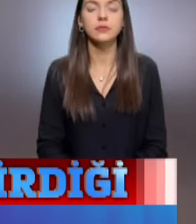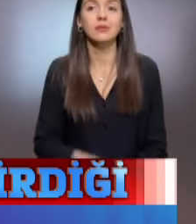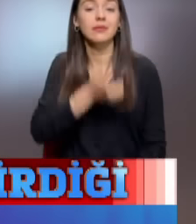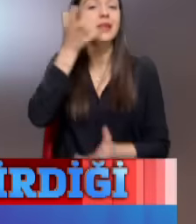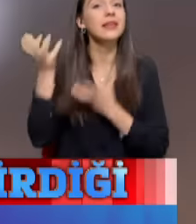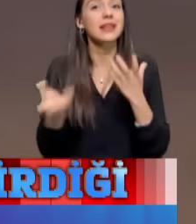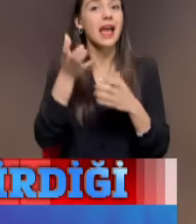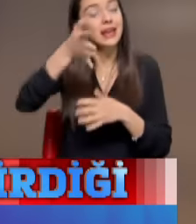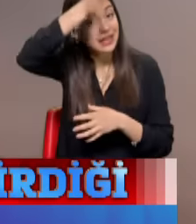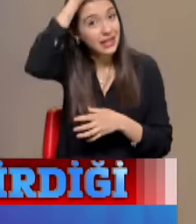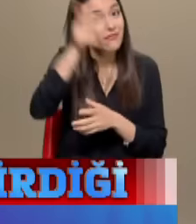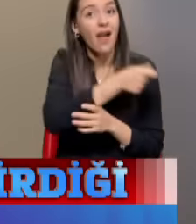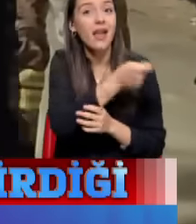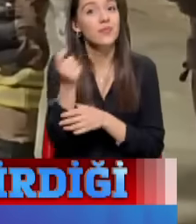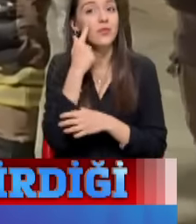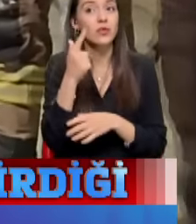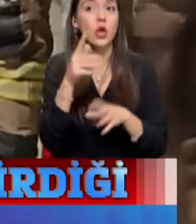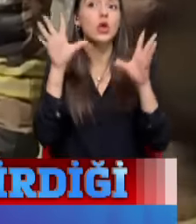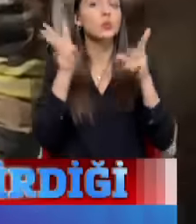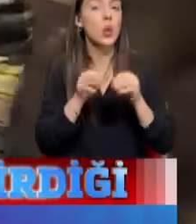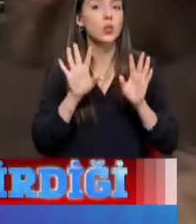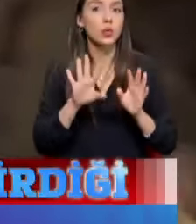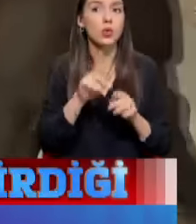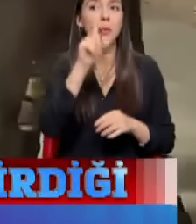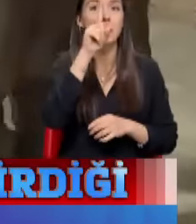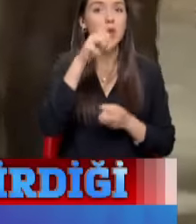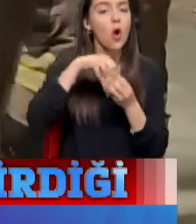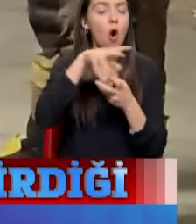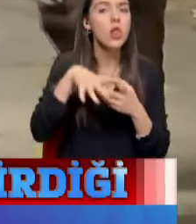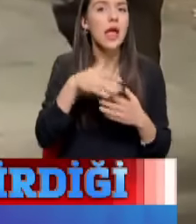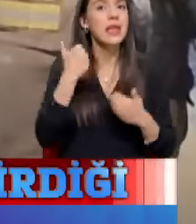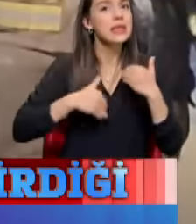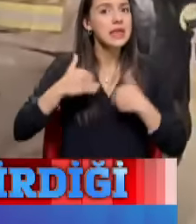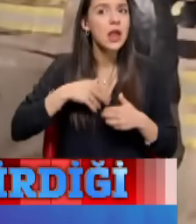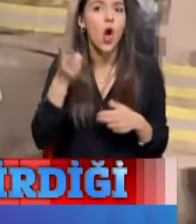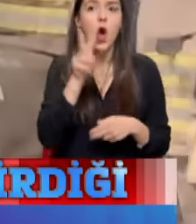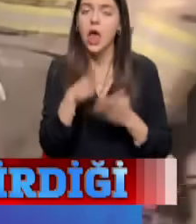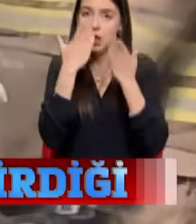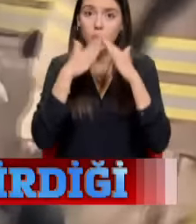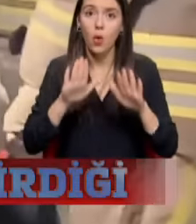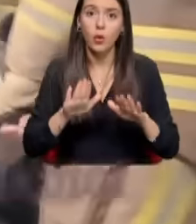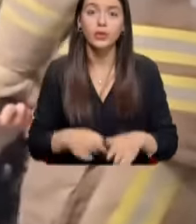Yangın itfaiye ekipleri tarafından söndürüldü. Olayda ölen ya da yaralanan olmadı.